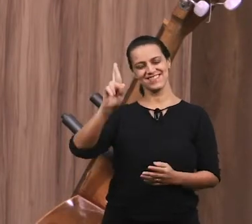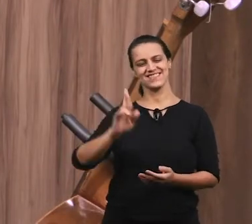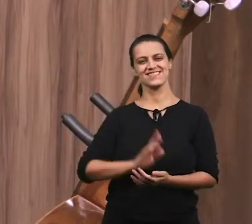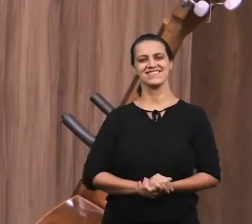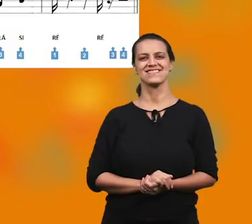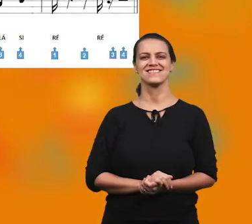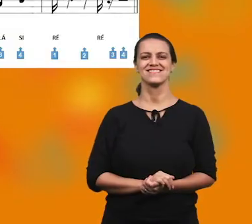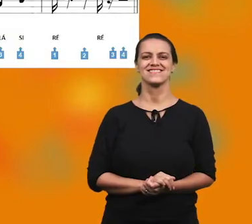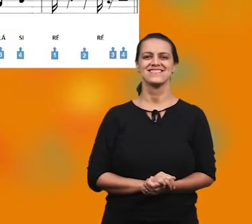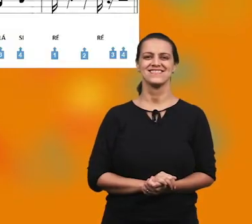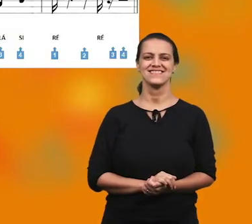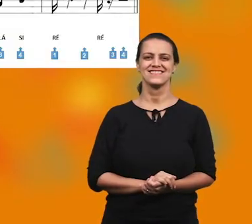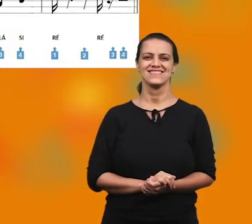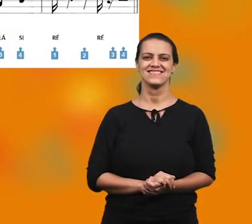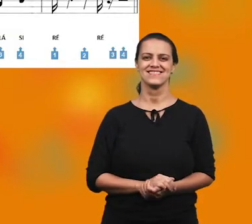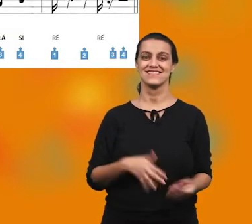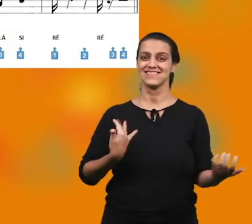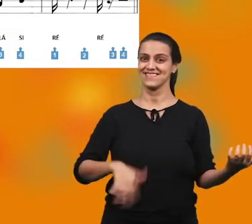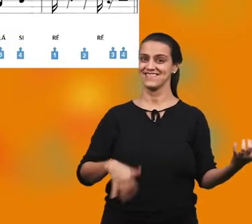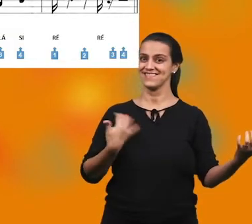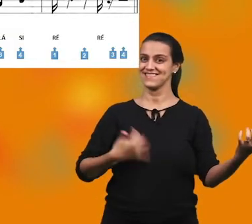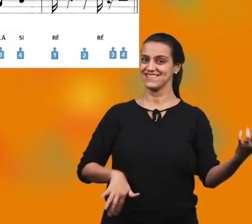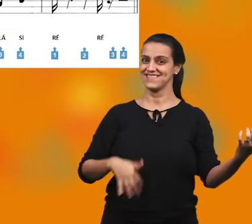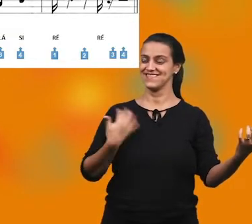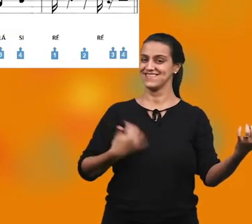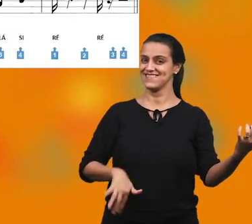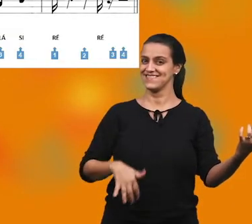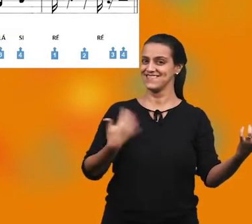Господа Иисуса всем вам.